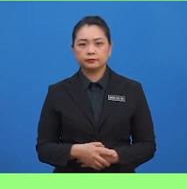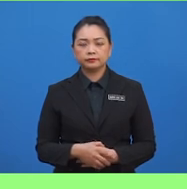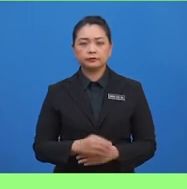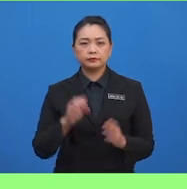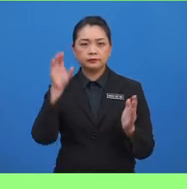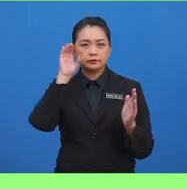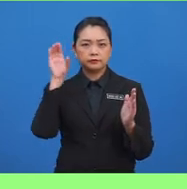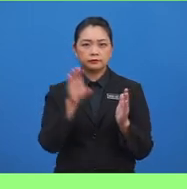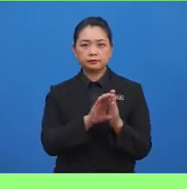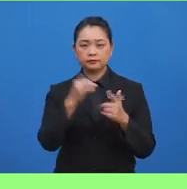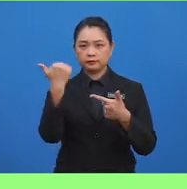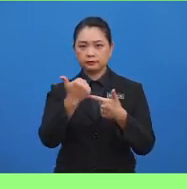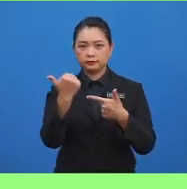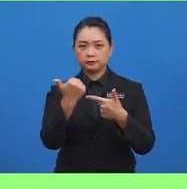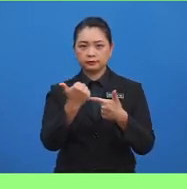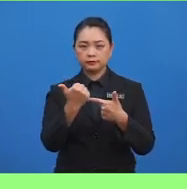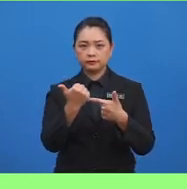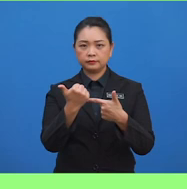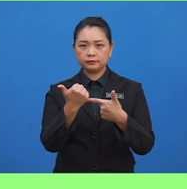gambar kedua